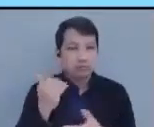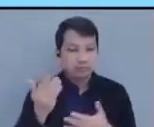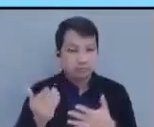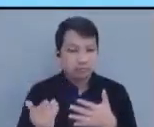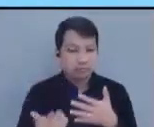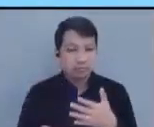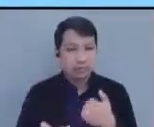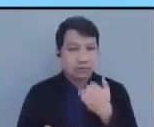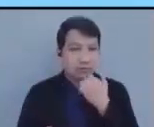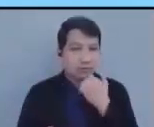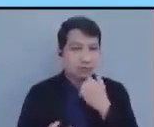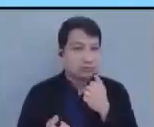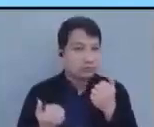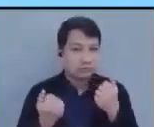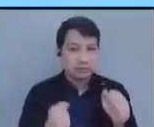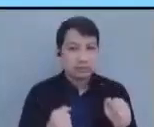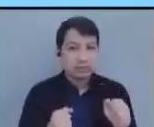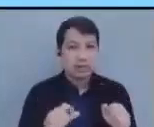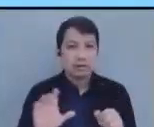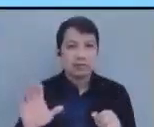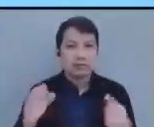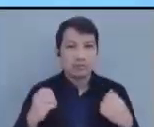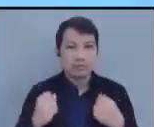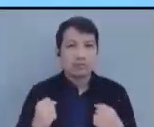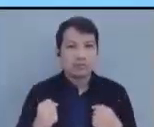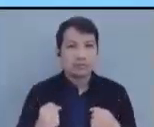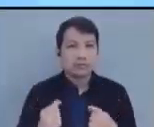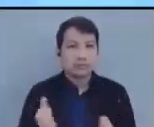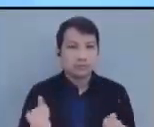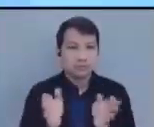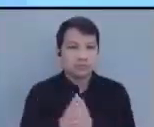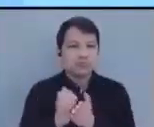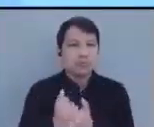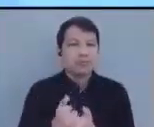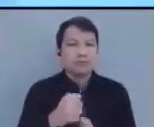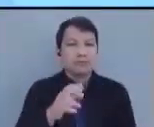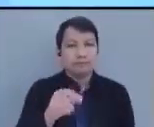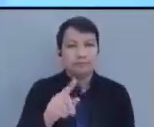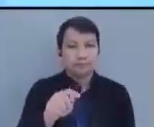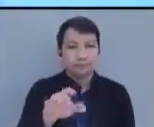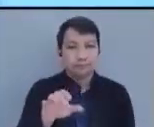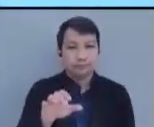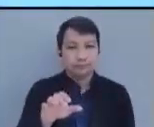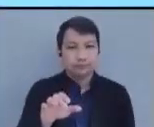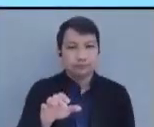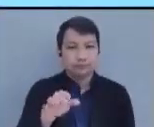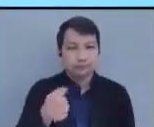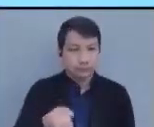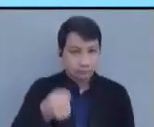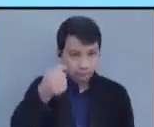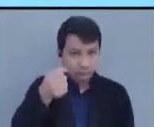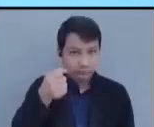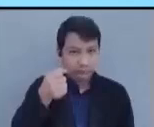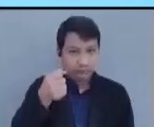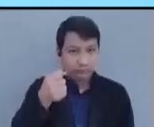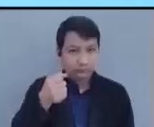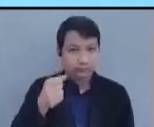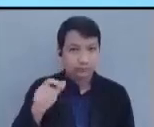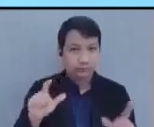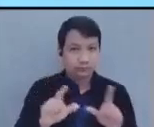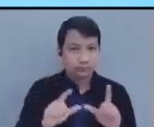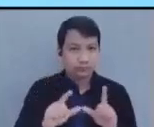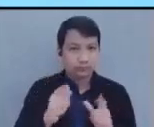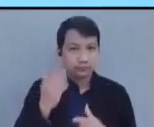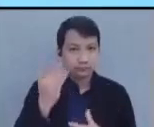ng pinagtibay ng Kamara na resolusyong humihikayat sa NTC na suspindihin lang muna ang prangkisa ng SM&I dahil ngayon